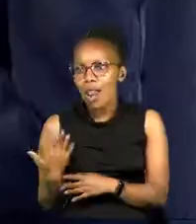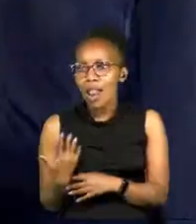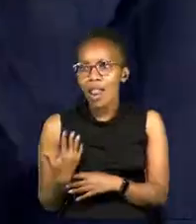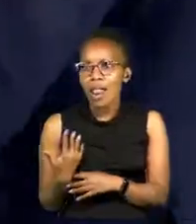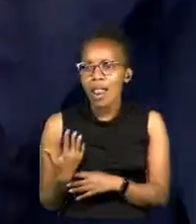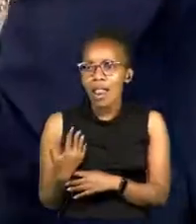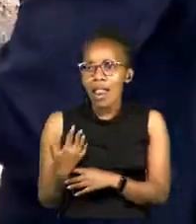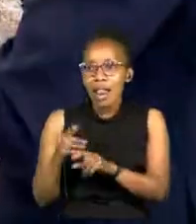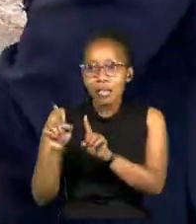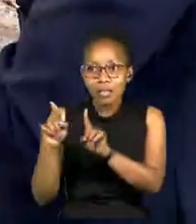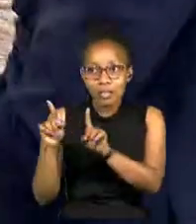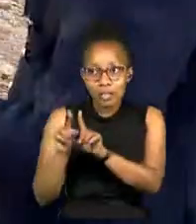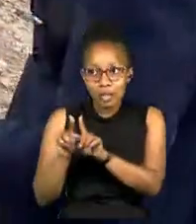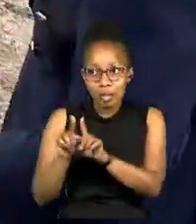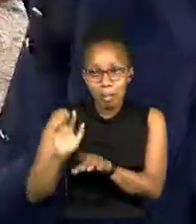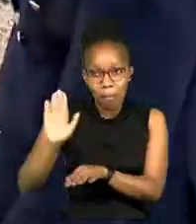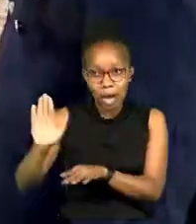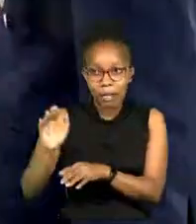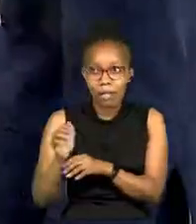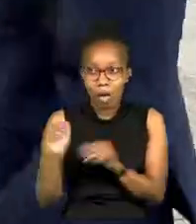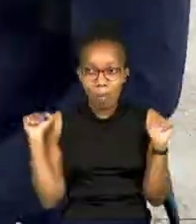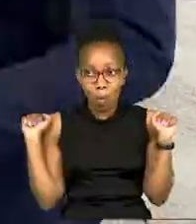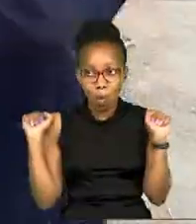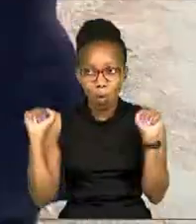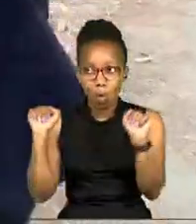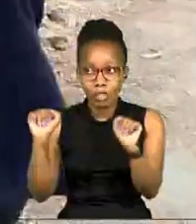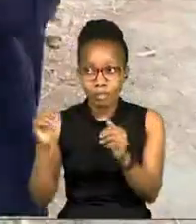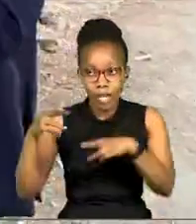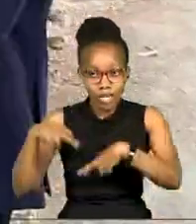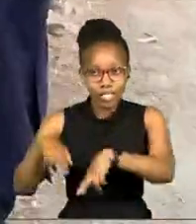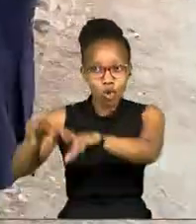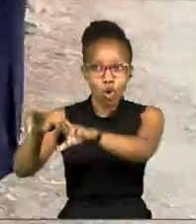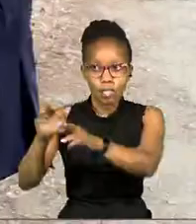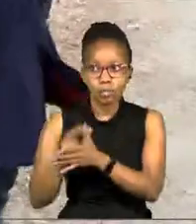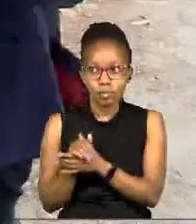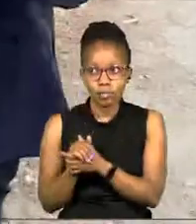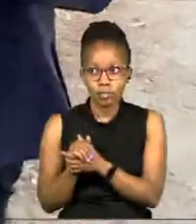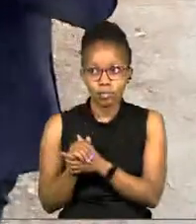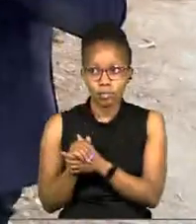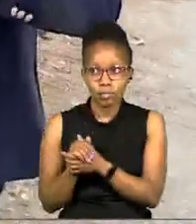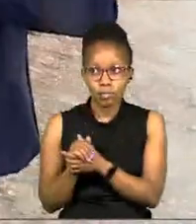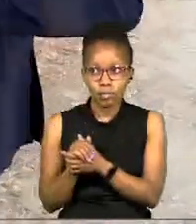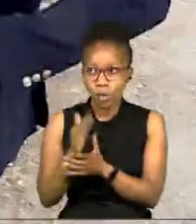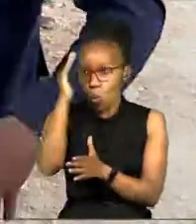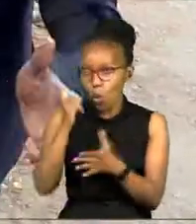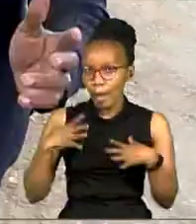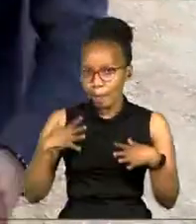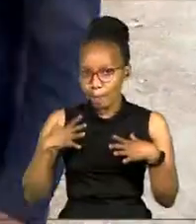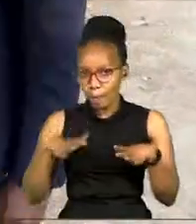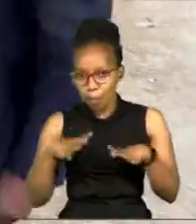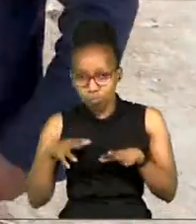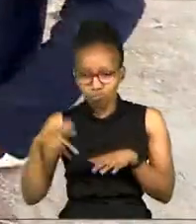huu umeweka hii mkokoteni yako. Yeah. Niko barabara sana. Kwa sababu watu wengi wanapita